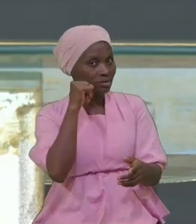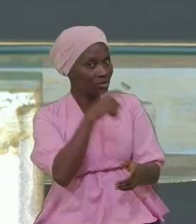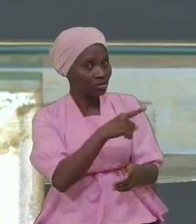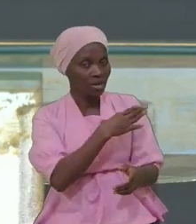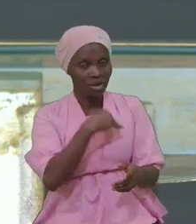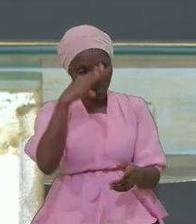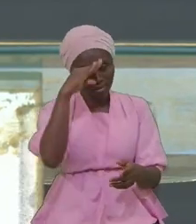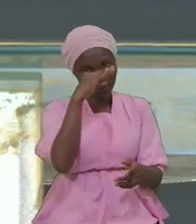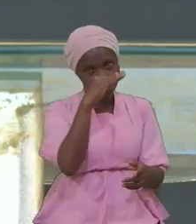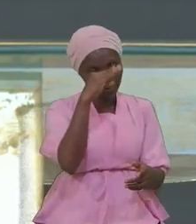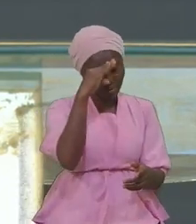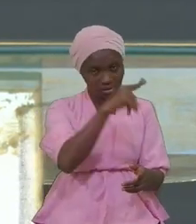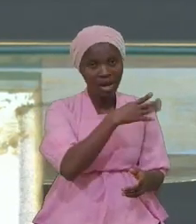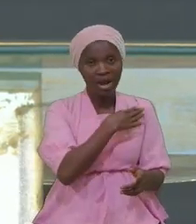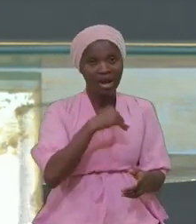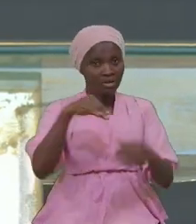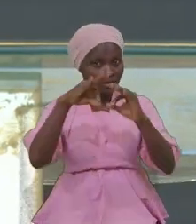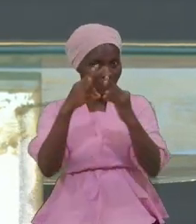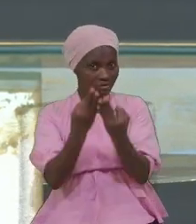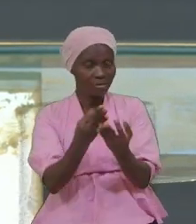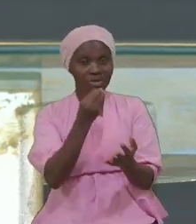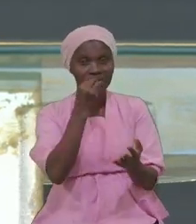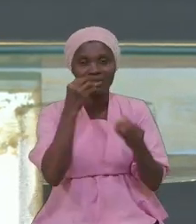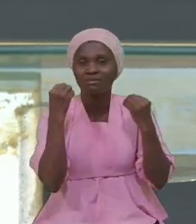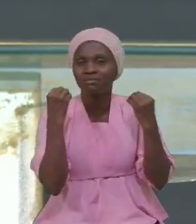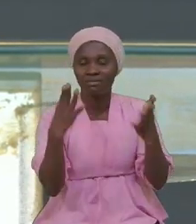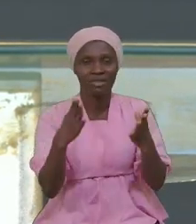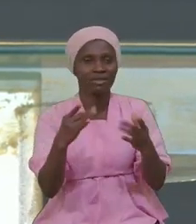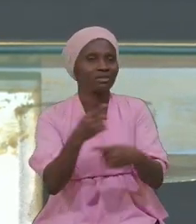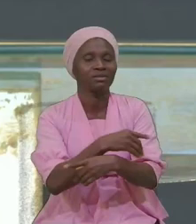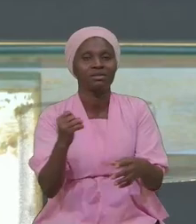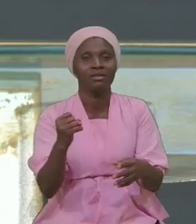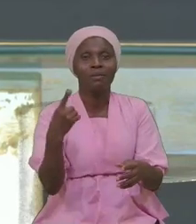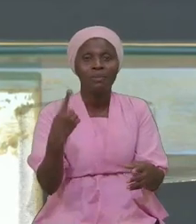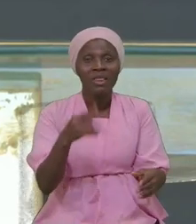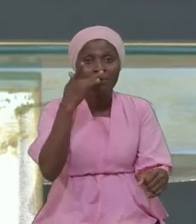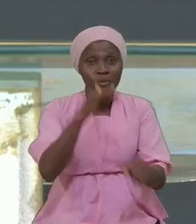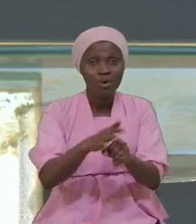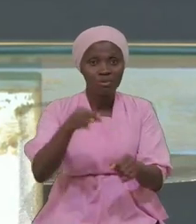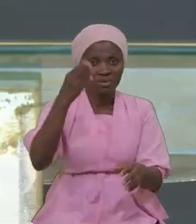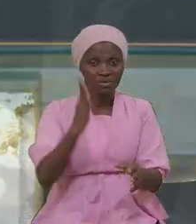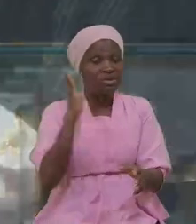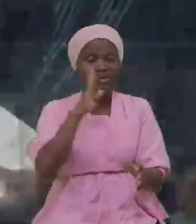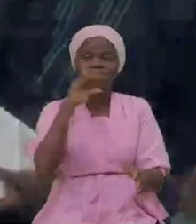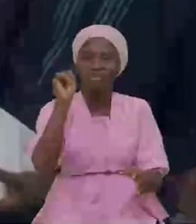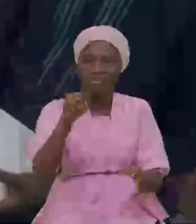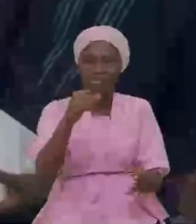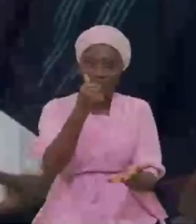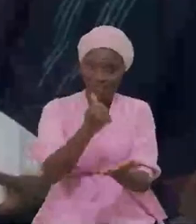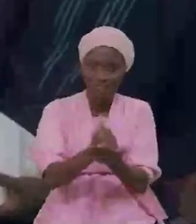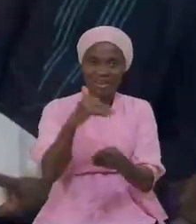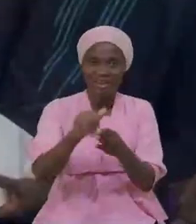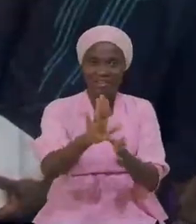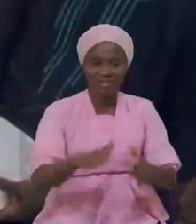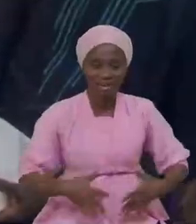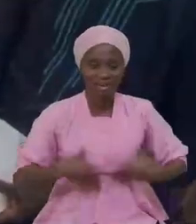quoi manger, elle et sa maison, elle et sa famille aussi bien qu'Élie. Les promesses de Dieu seront oui et amen